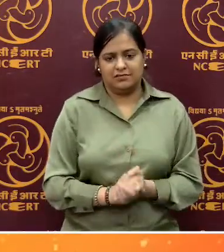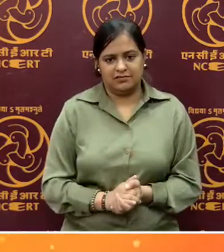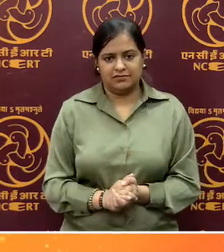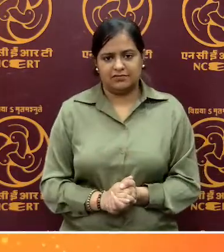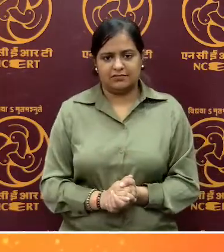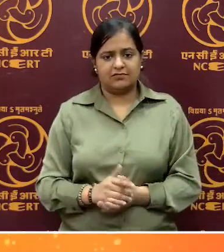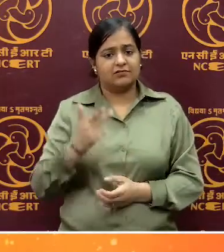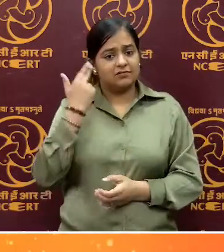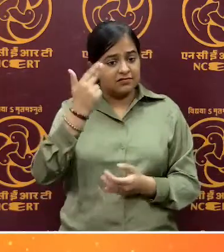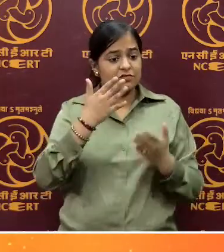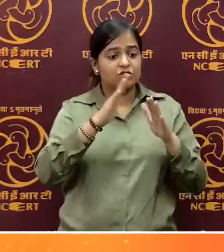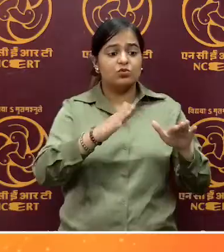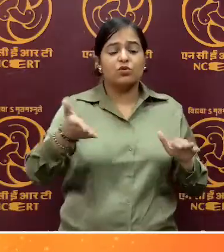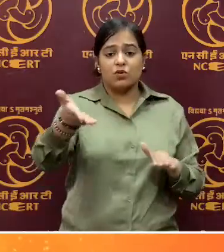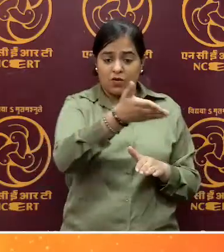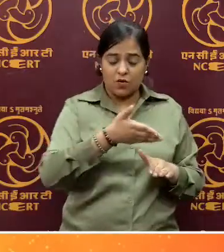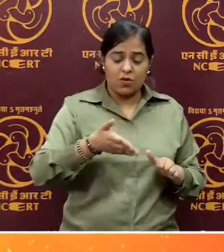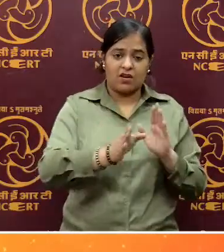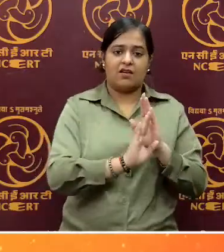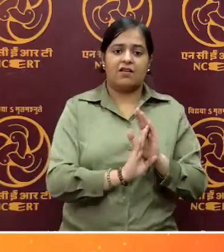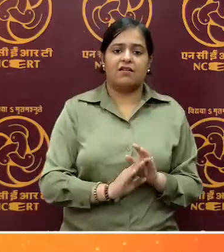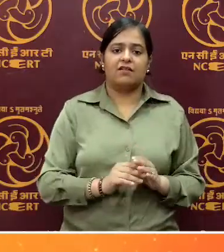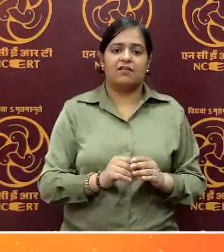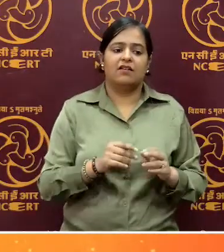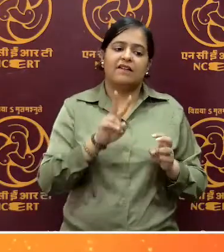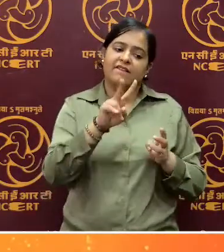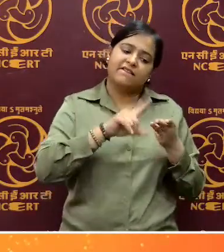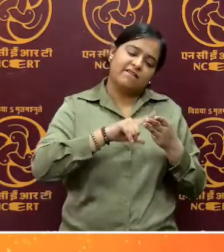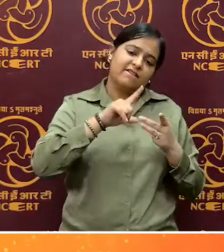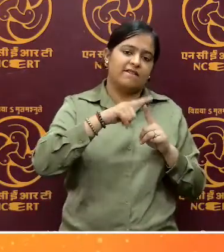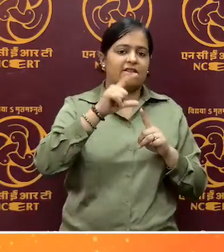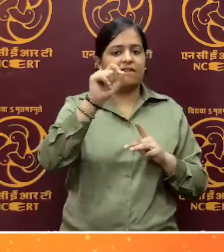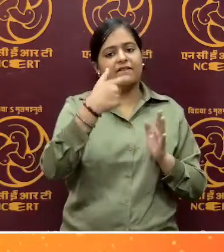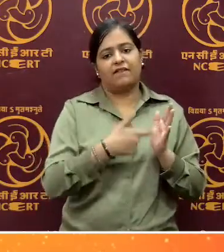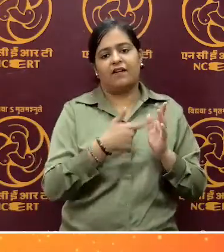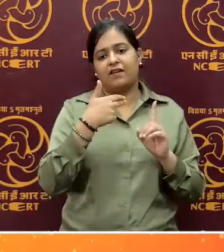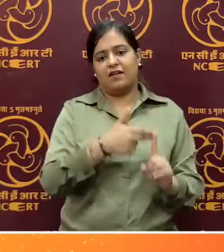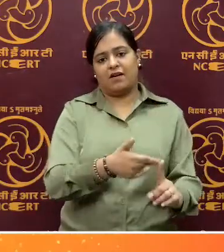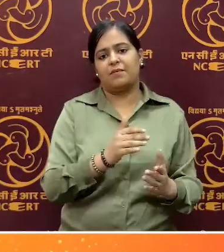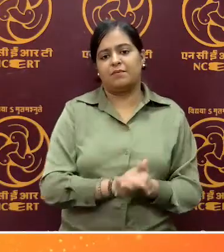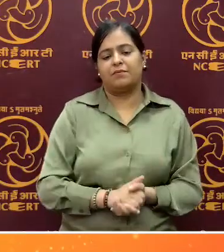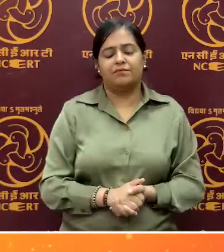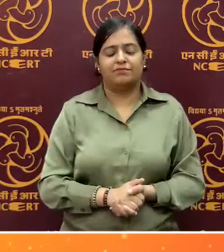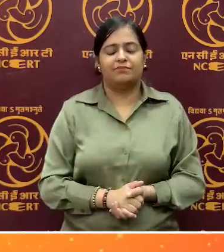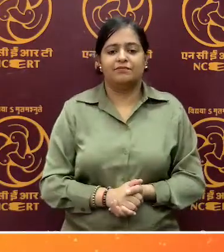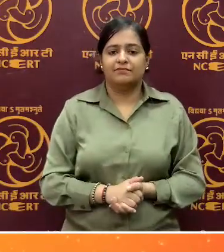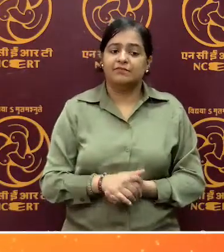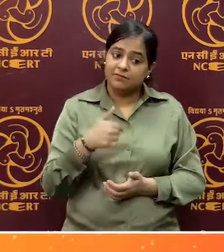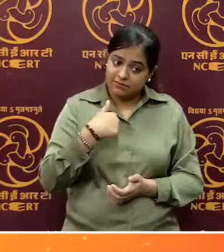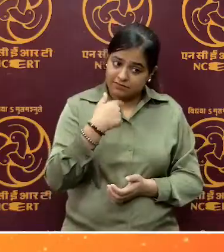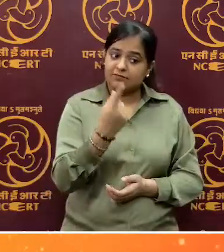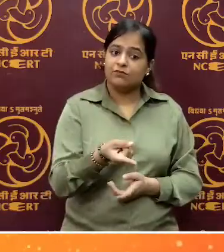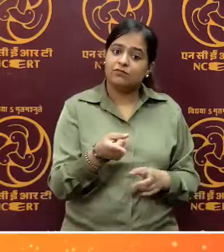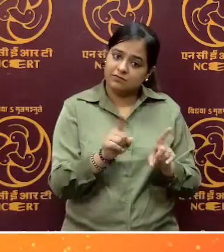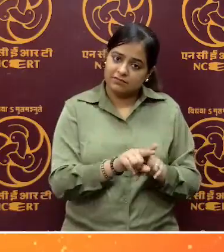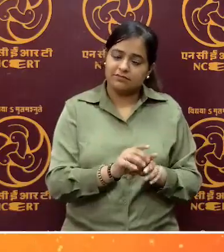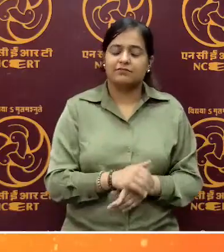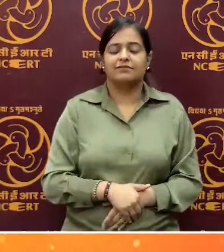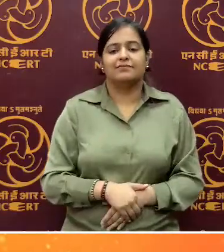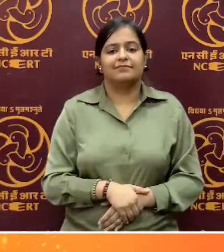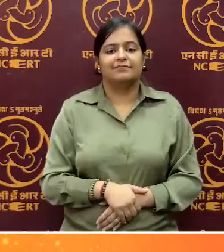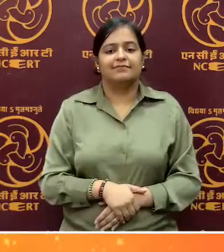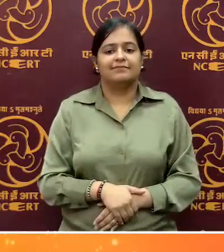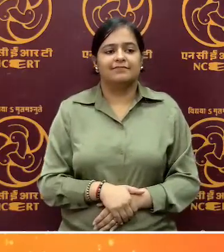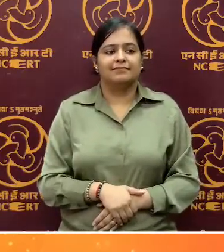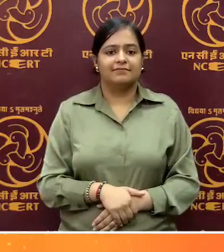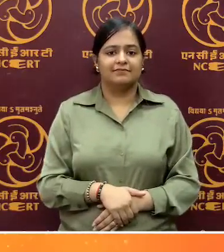So हर बच्चों का हर बच्चे को वेक्टर के फॉर्म में मैं देखती हूँ और उनको मैं बताती भी हूँ ये क्लास में. That's wonderful example,